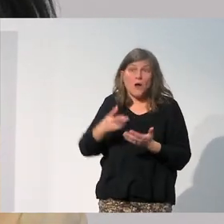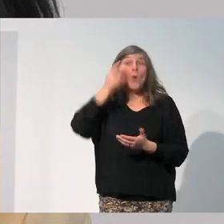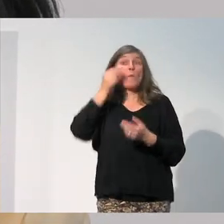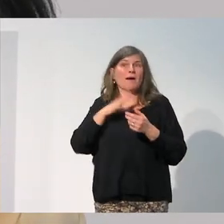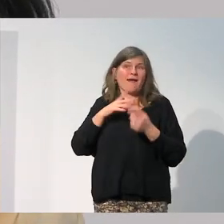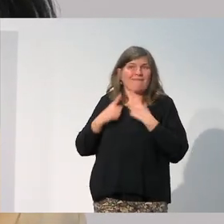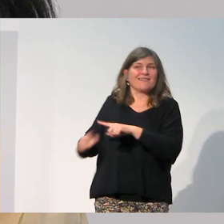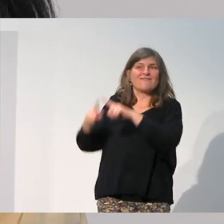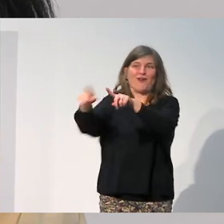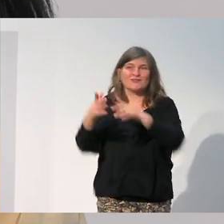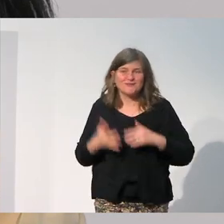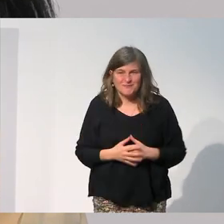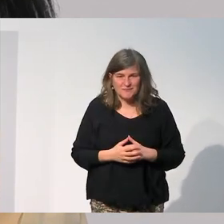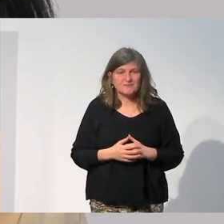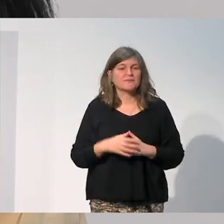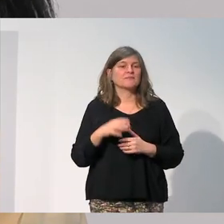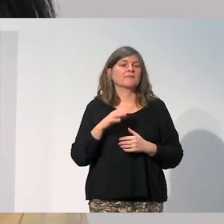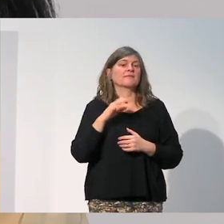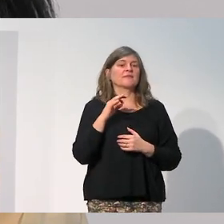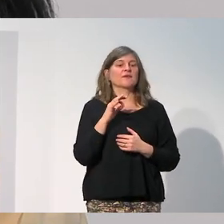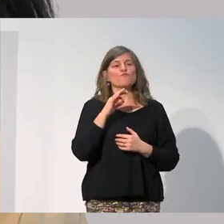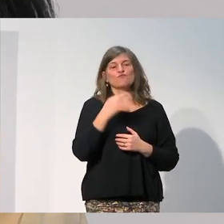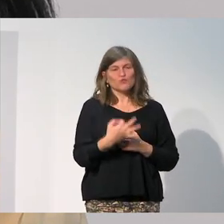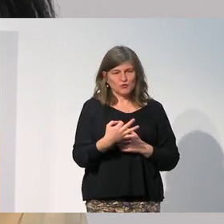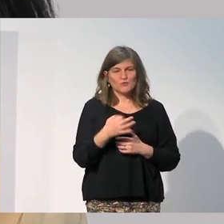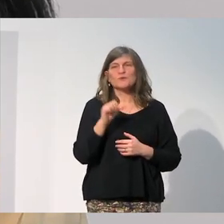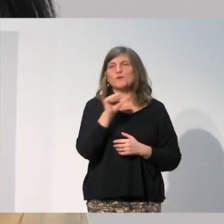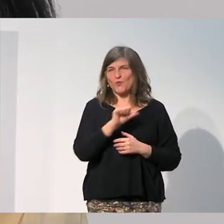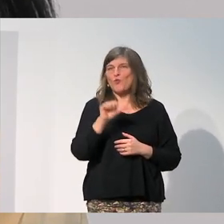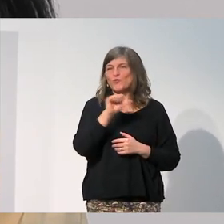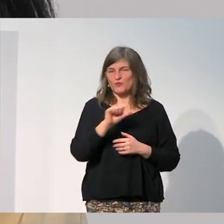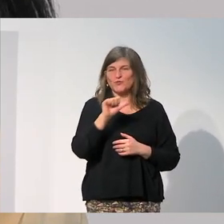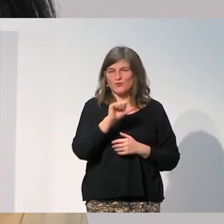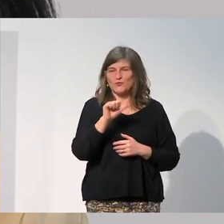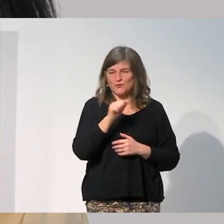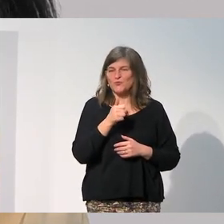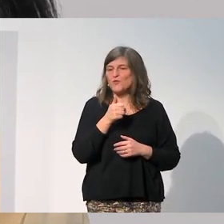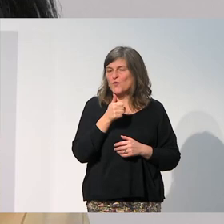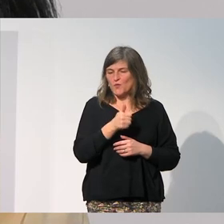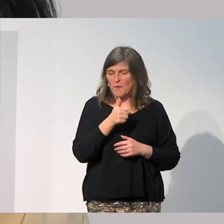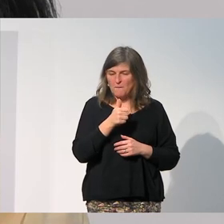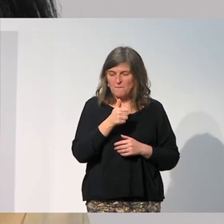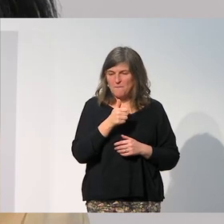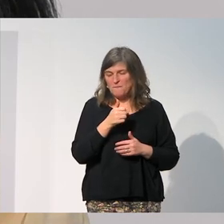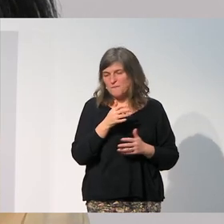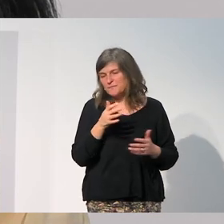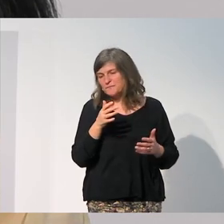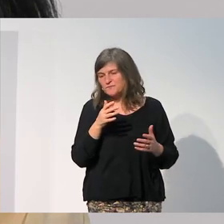Auguste, il a une approche, si vous voulez, il a l'approche